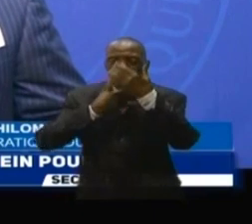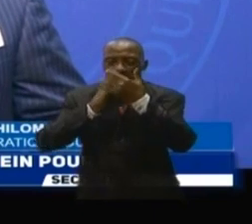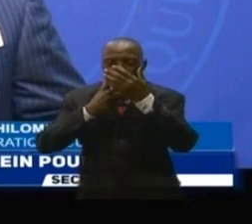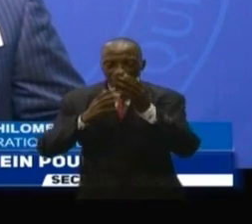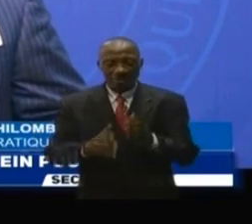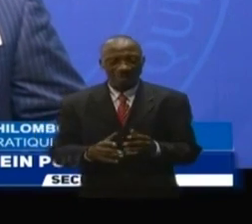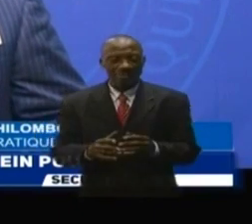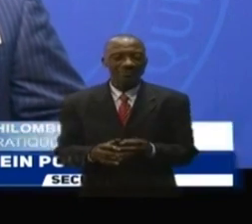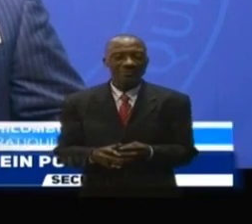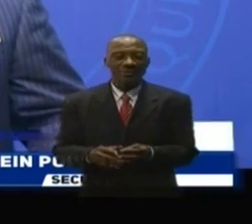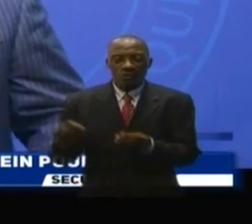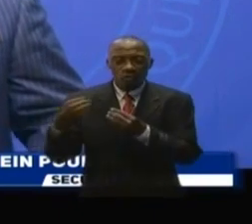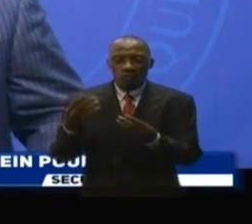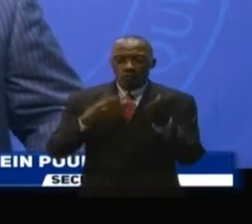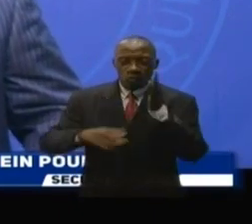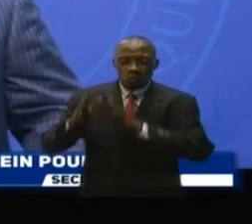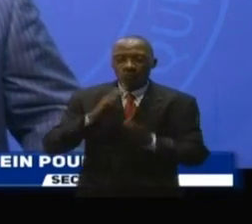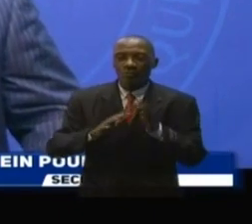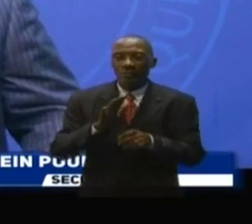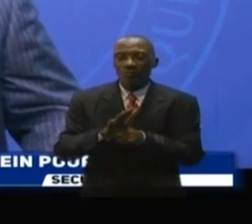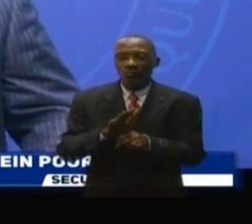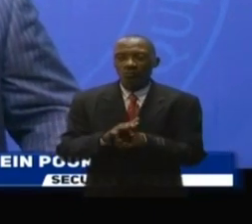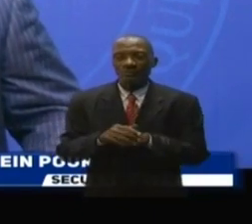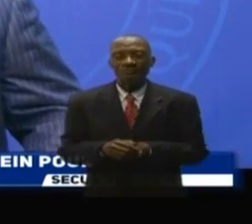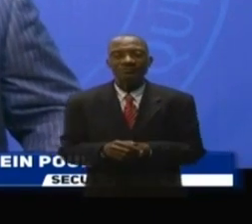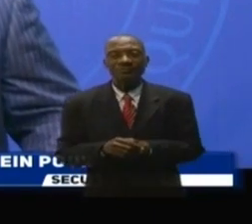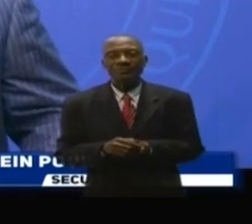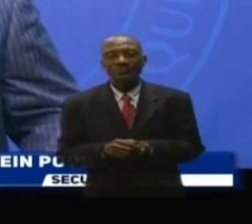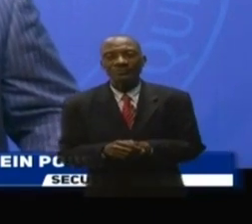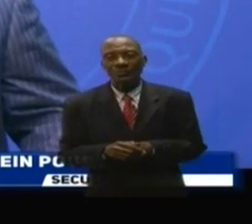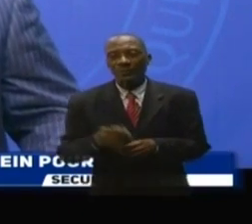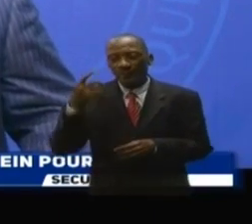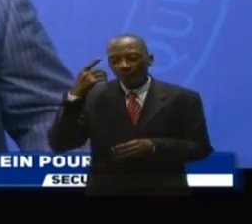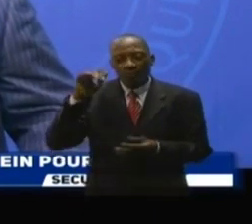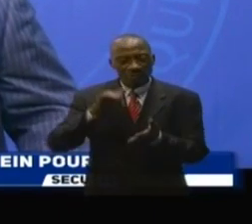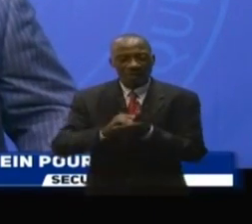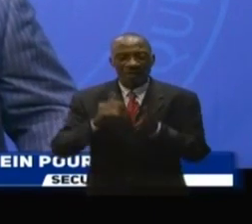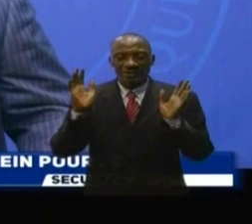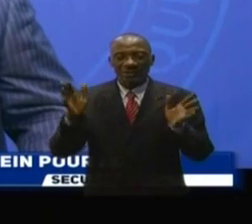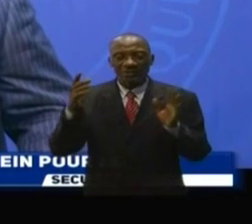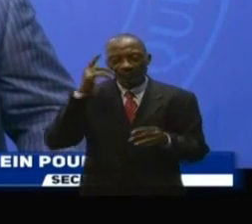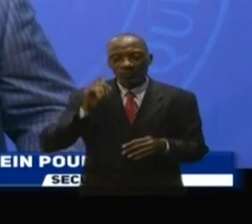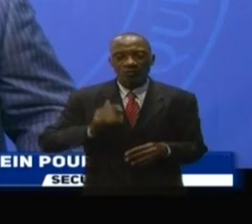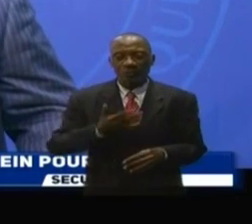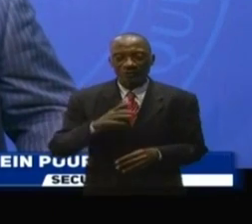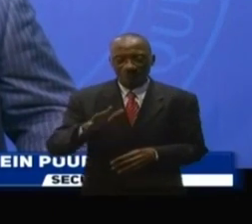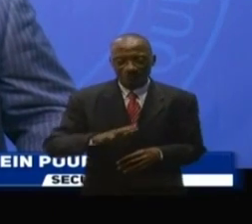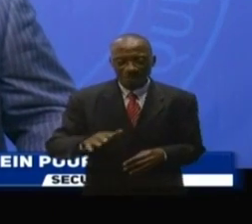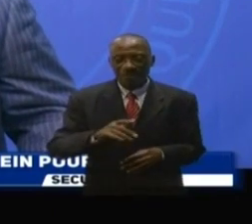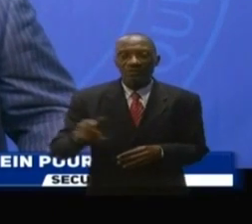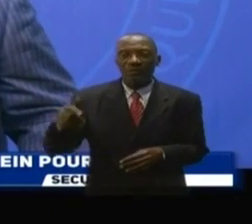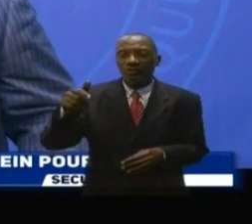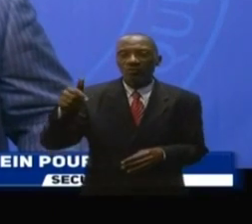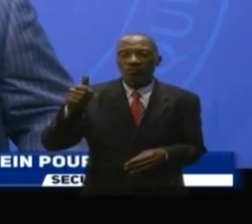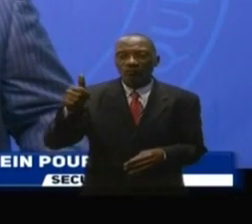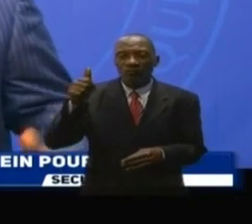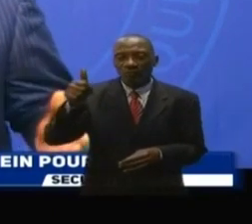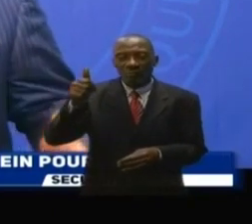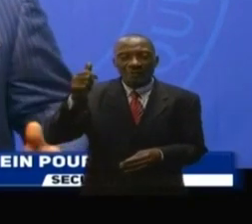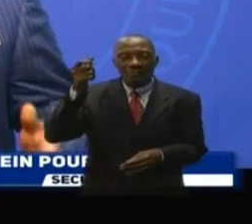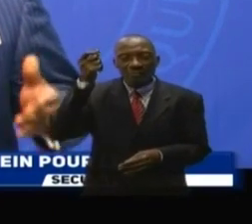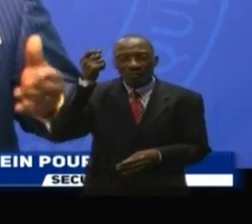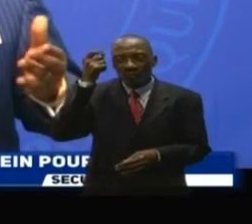ignobles. Au regard du danger que court le pays, il vous souviendra que j'avais lancé l'année passée un